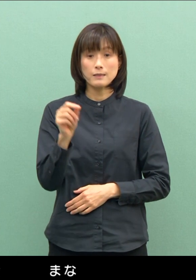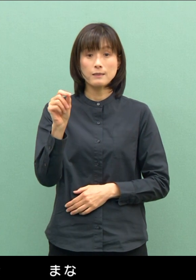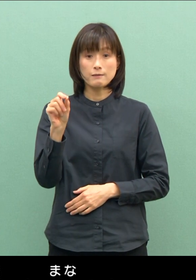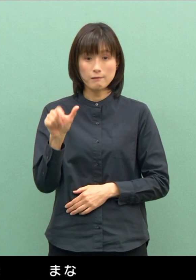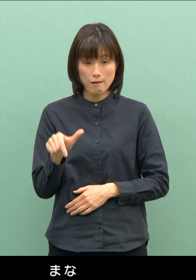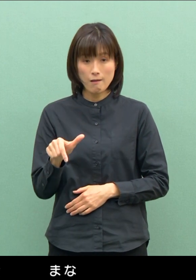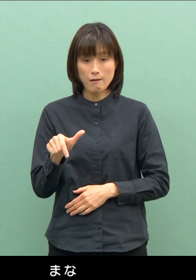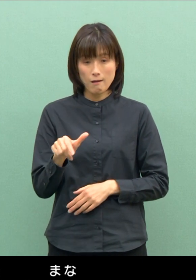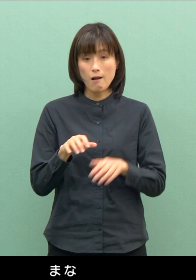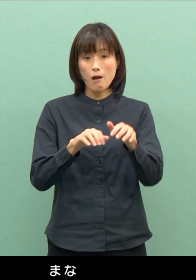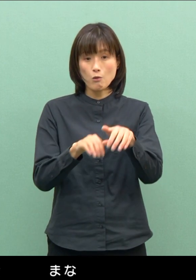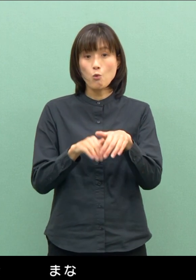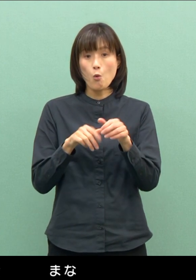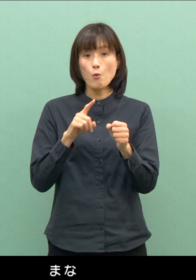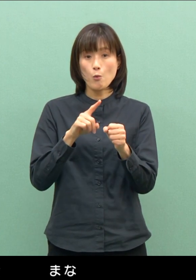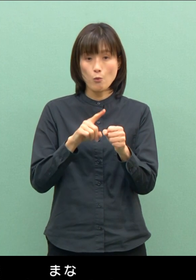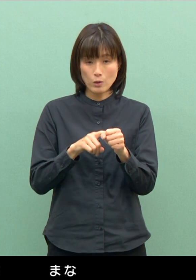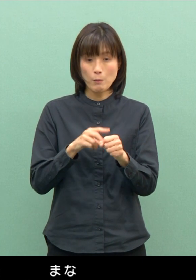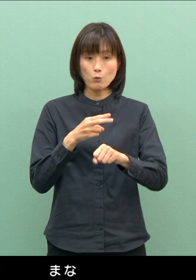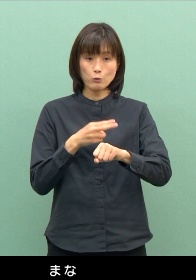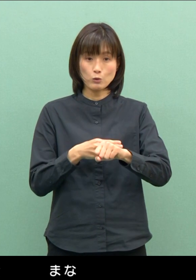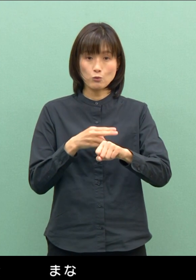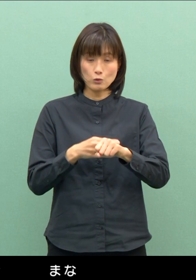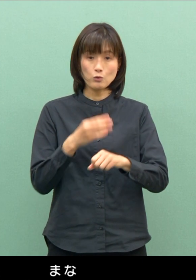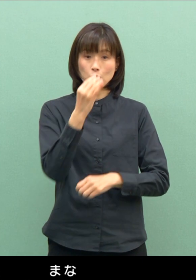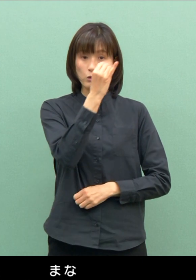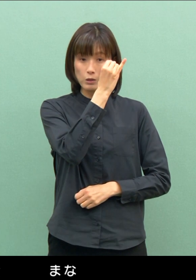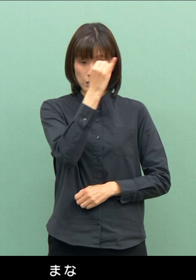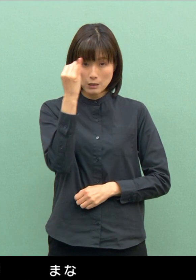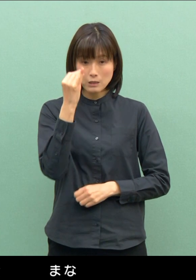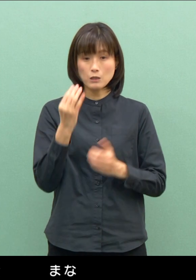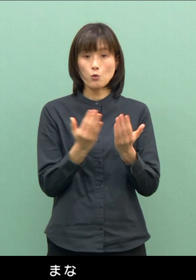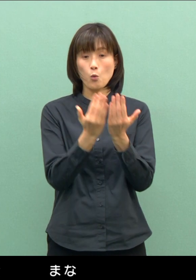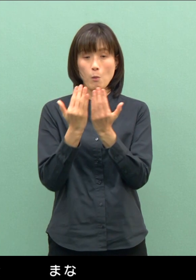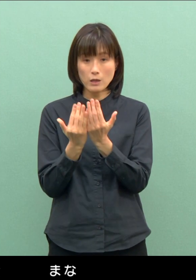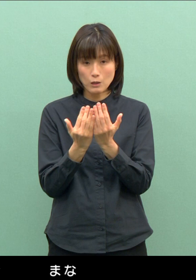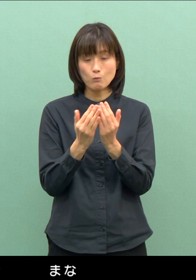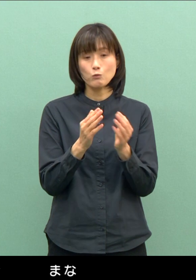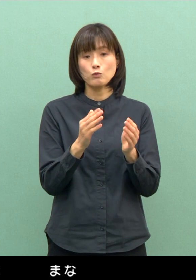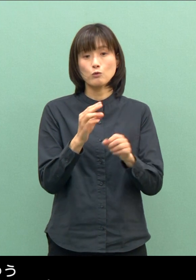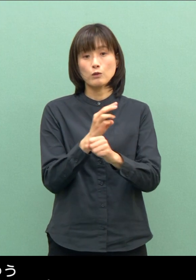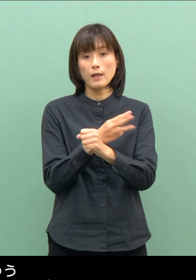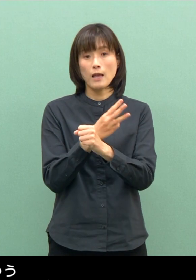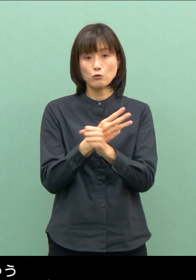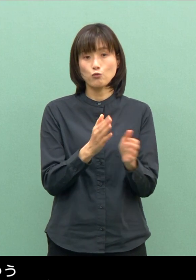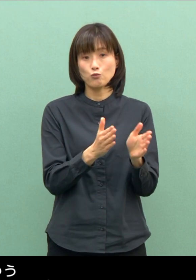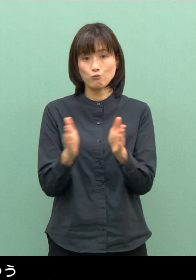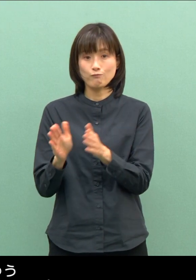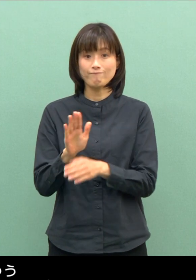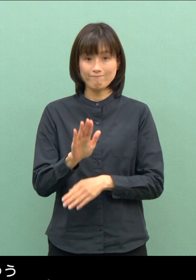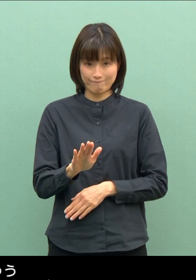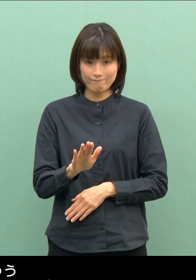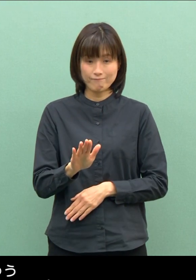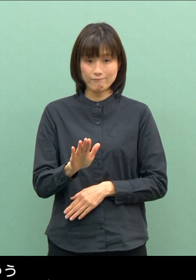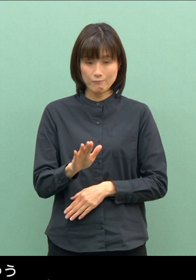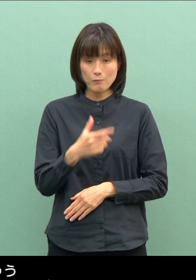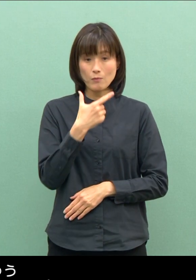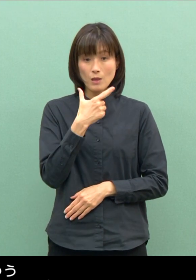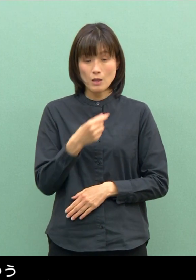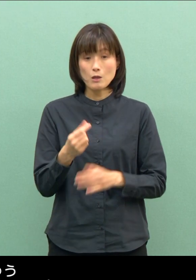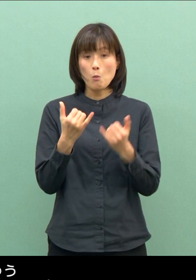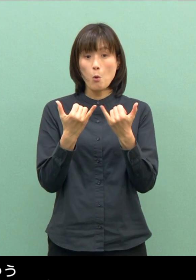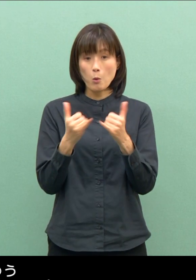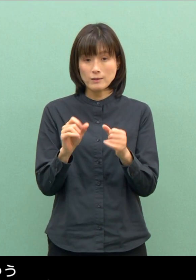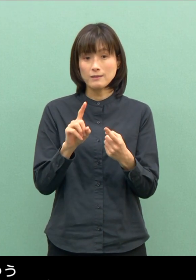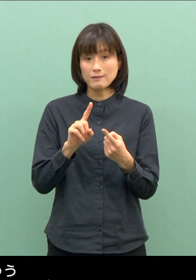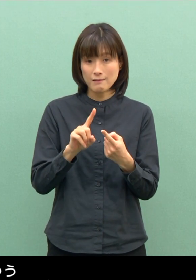が就農に向けた技術や知識を学ぶ研修体制を整えており、就農希望者のニーズに応じた